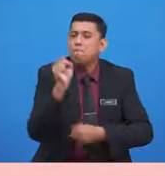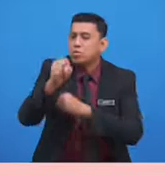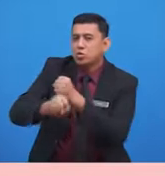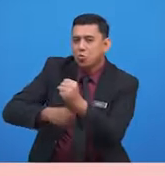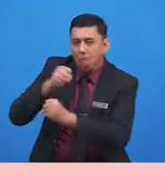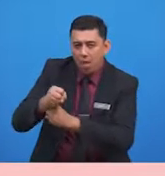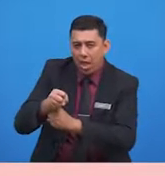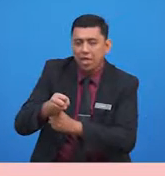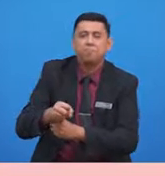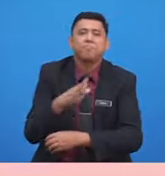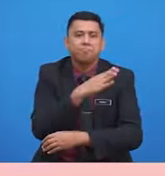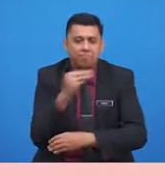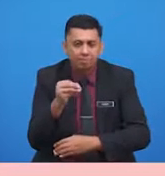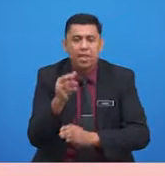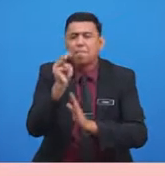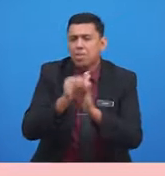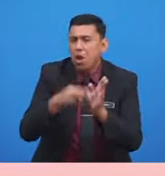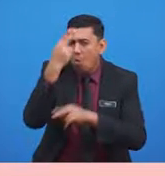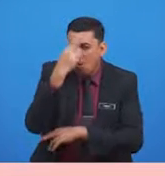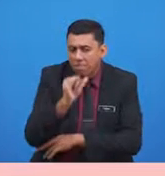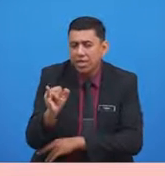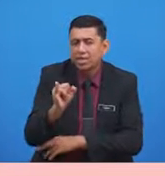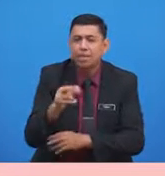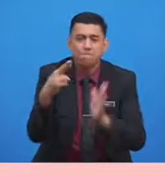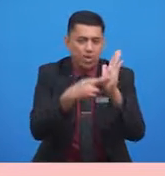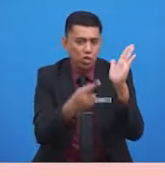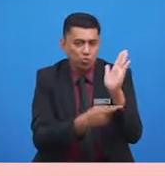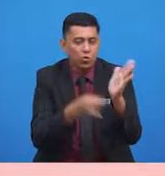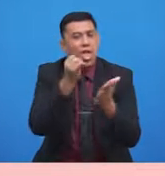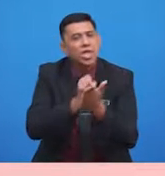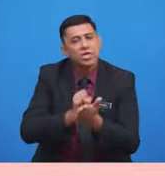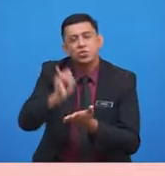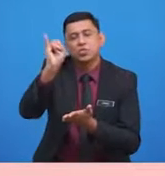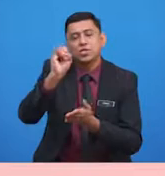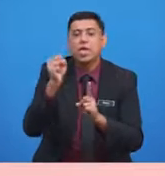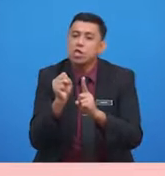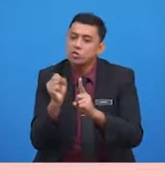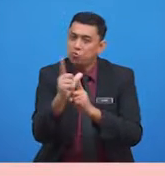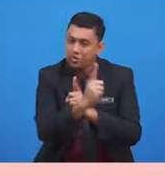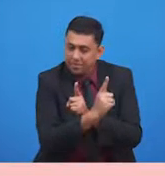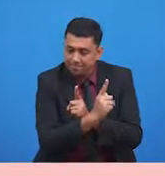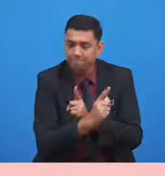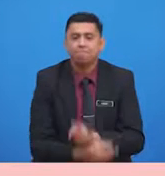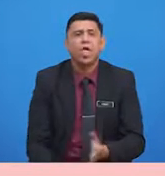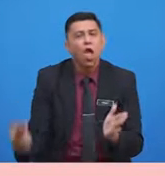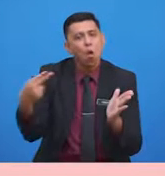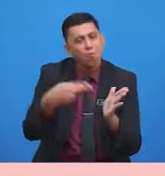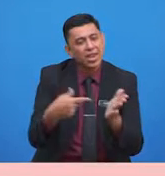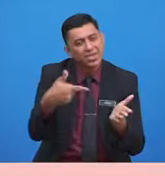bersopan serta menghormati peraturan institusi sosial. Cikgu ulang